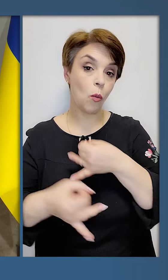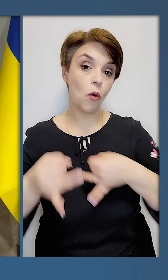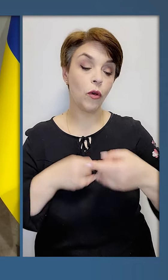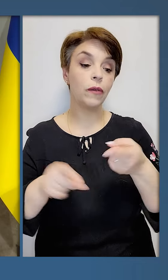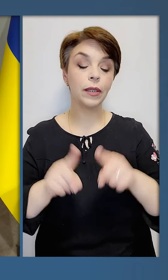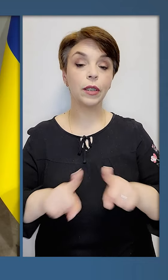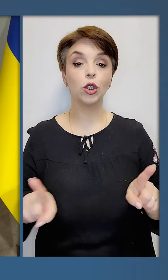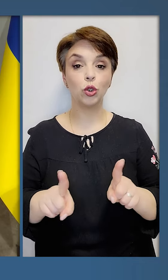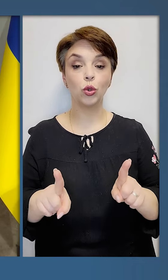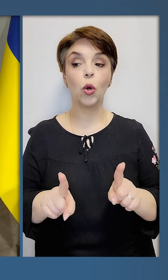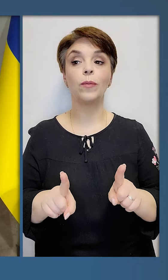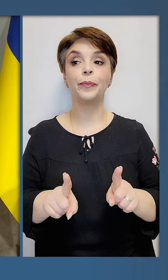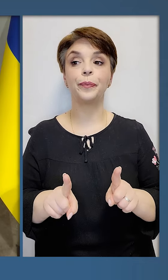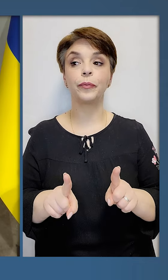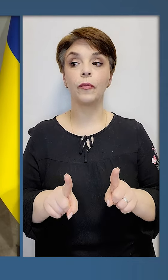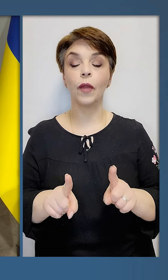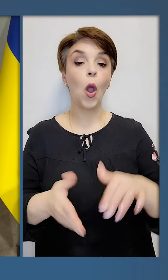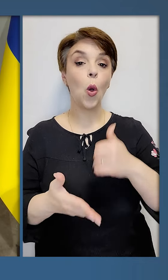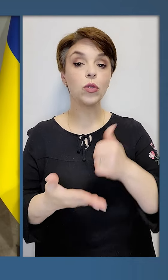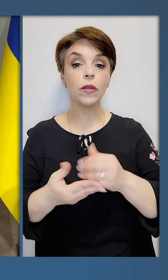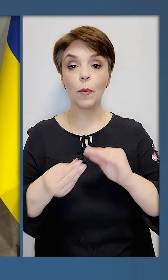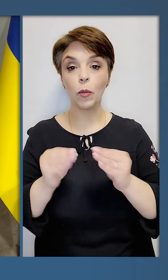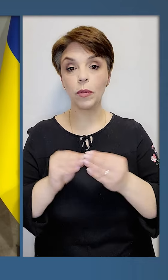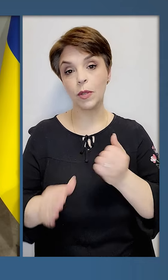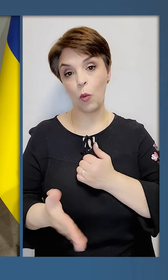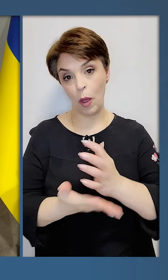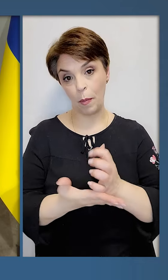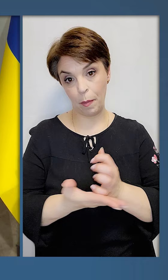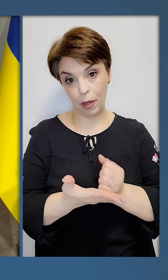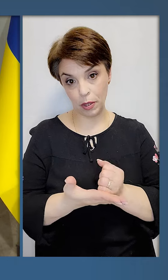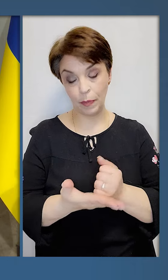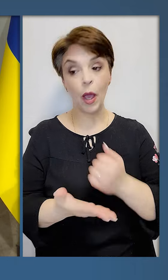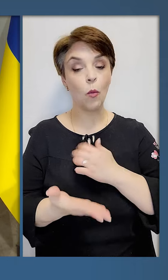обговорювали те, що основні проблеми – це